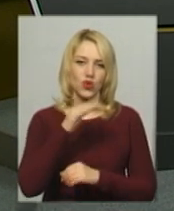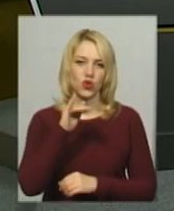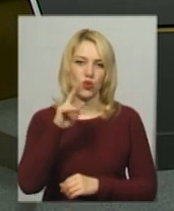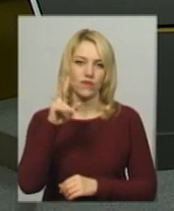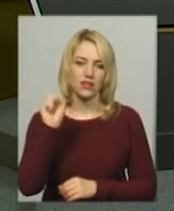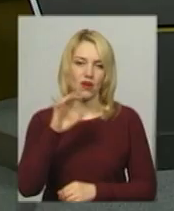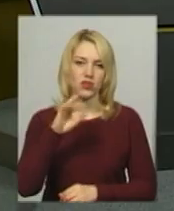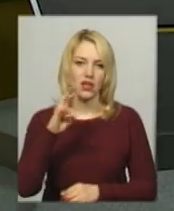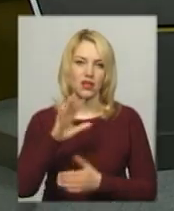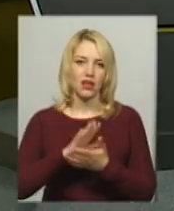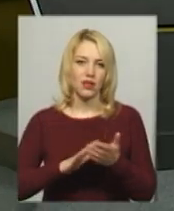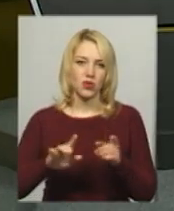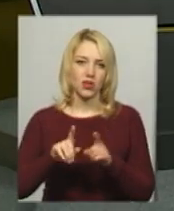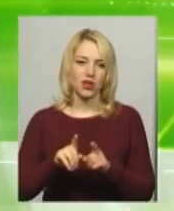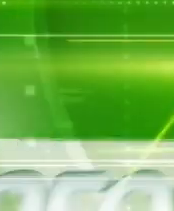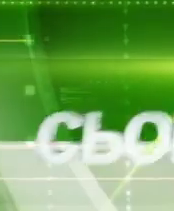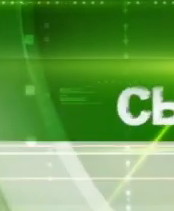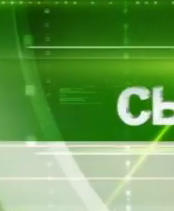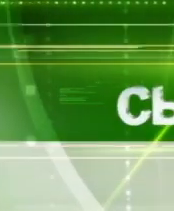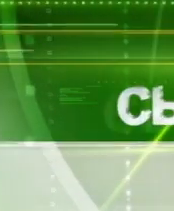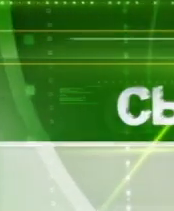Фіновська. Далі про таке.